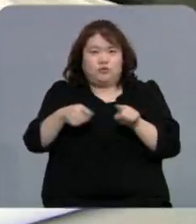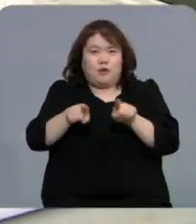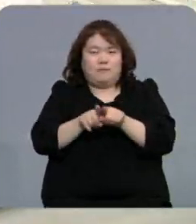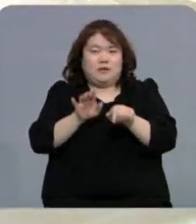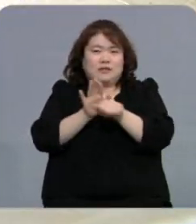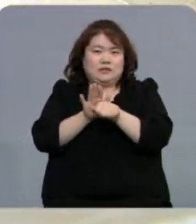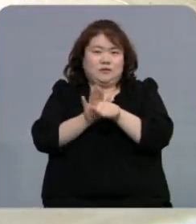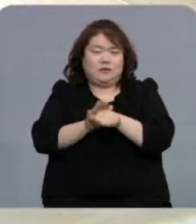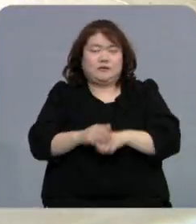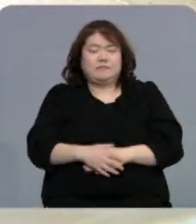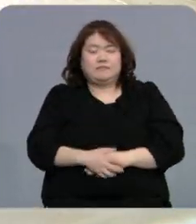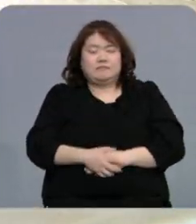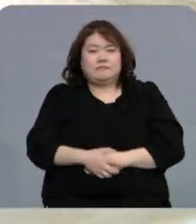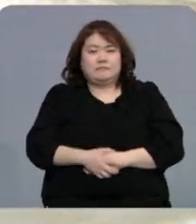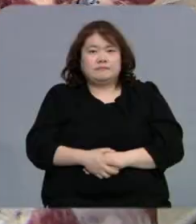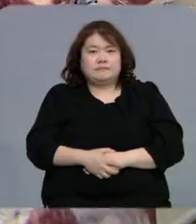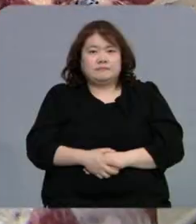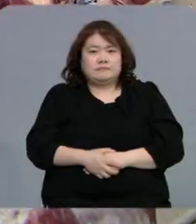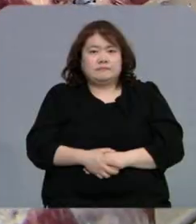지원합니다.